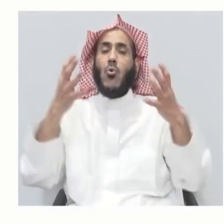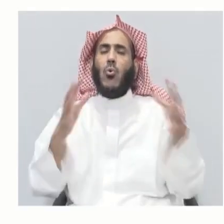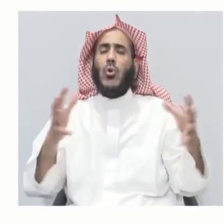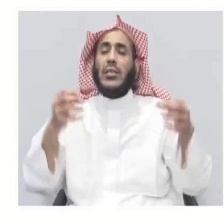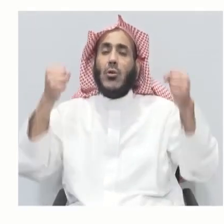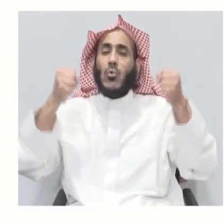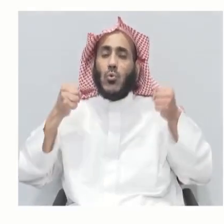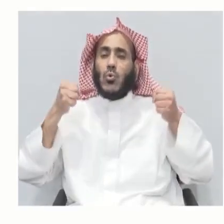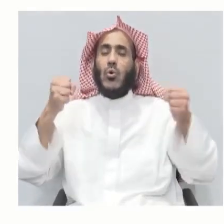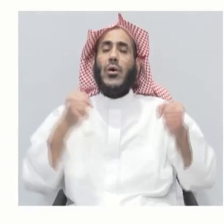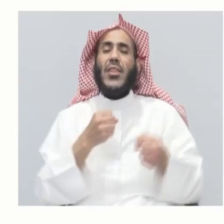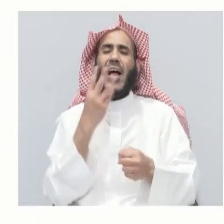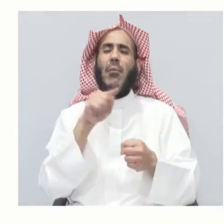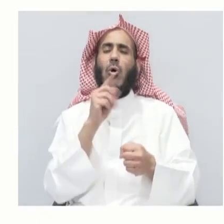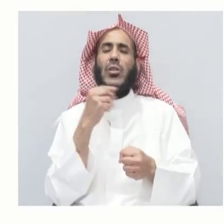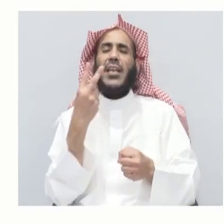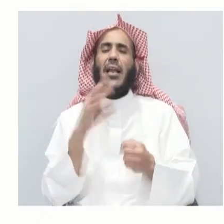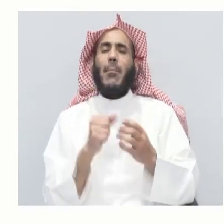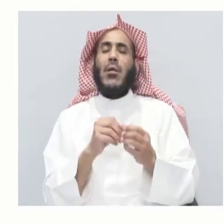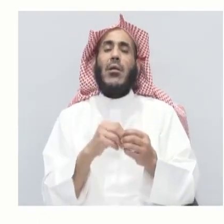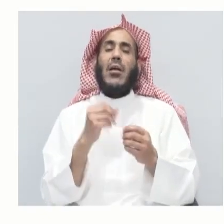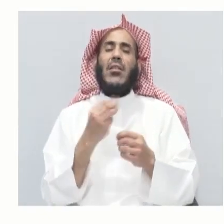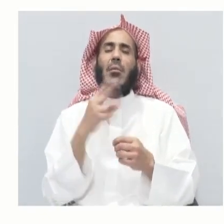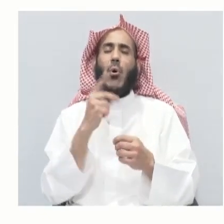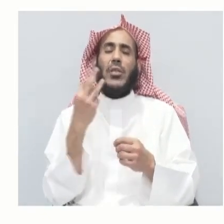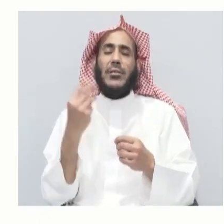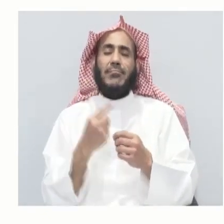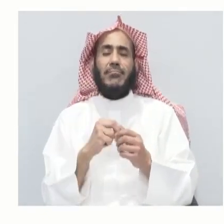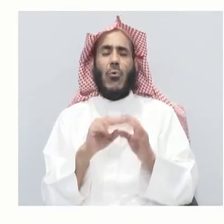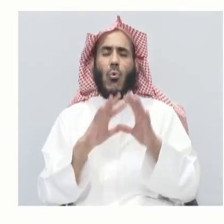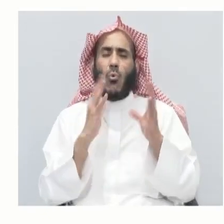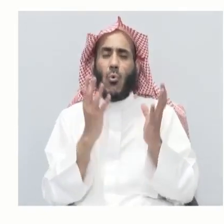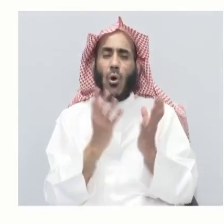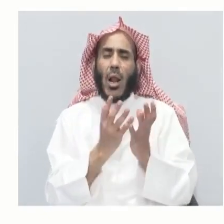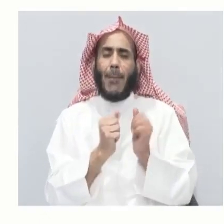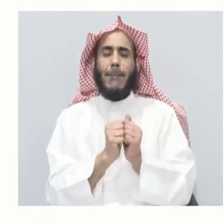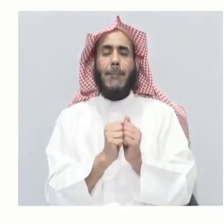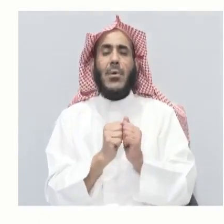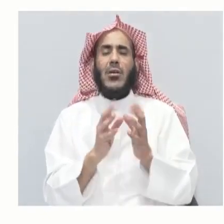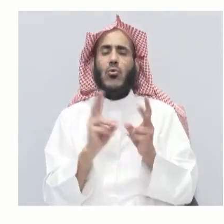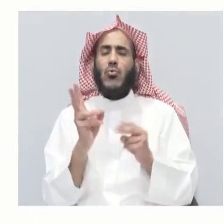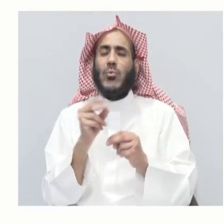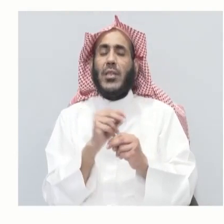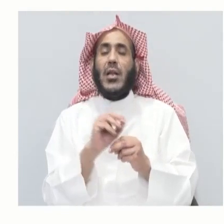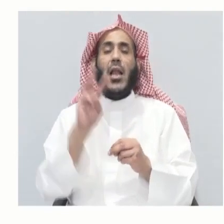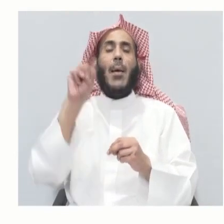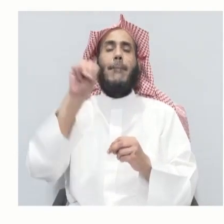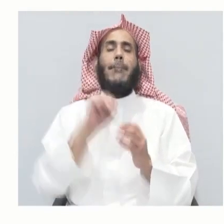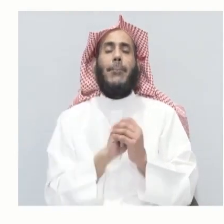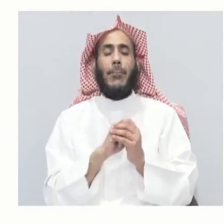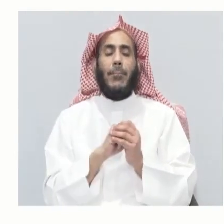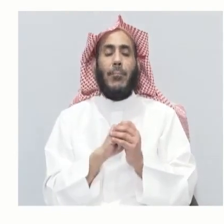كتله الارجوحه 3.2 اذا معناها 3.2 هذه كلها على بعضها تمثل الام